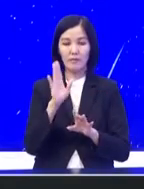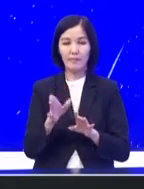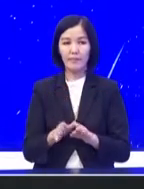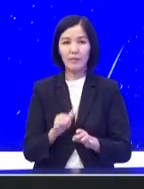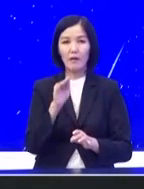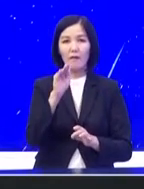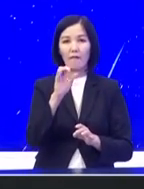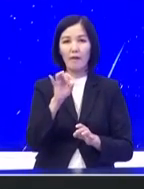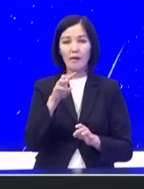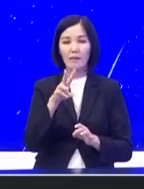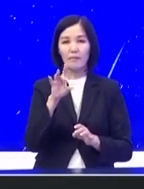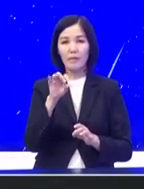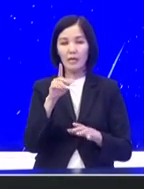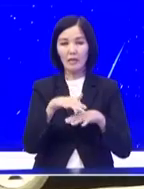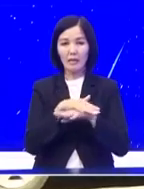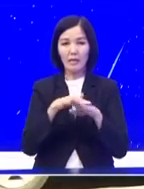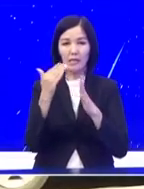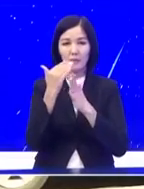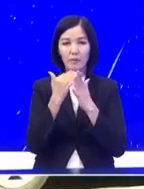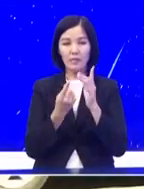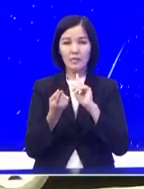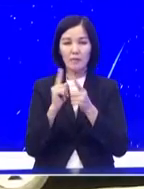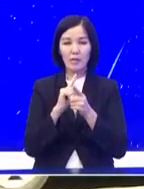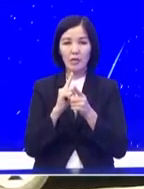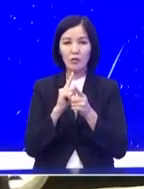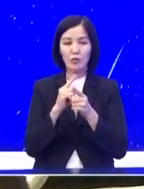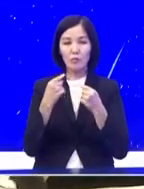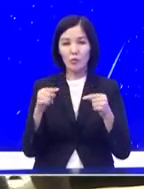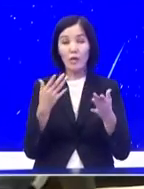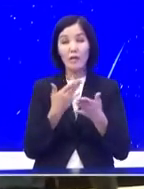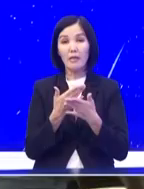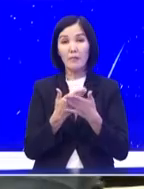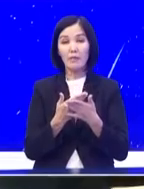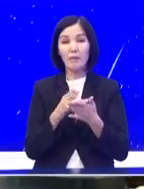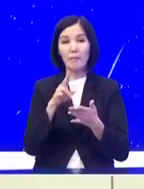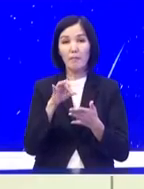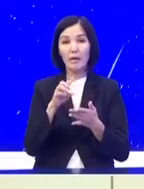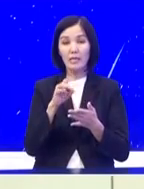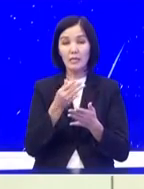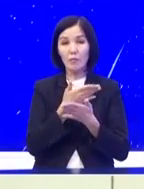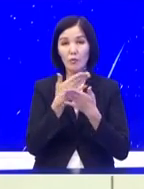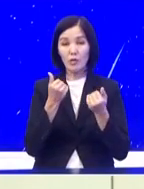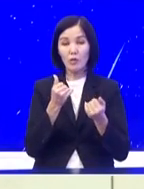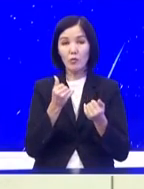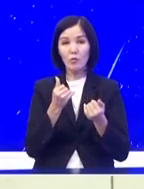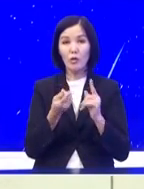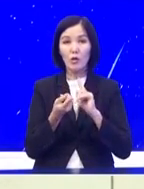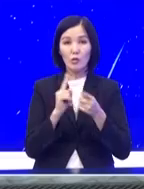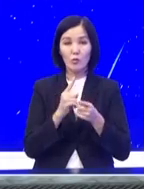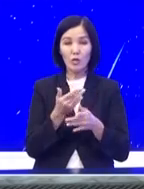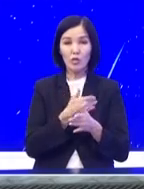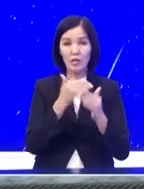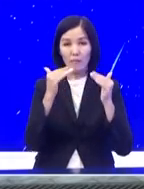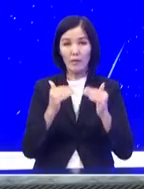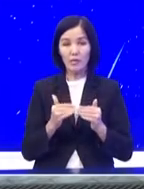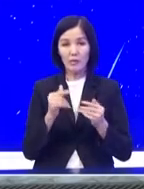Фармрынок сейчас заполнен внушительным списком взаимозаменяющих препаратов. Допустим, если нет парацетамола или аспирина, есть немало других жаропонижающих